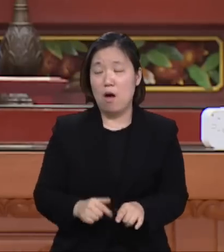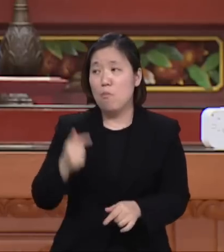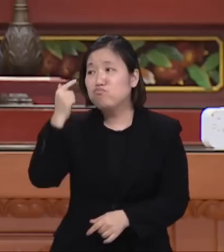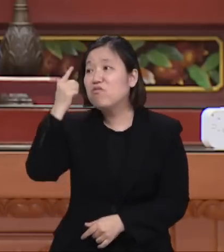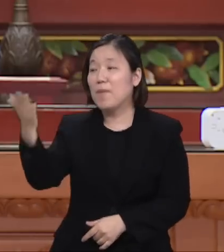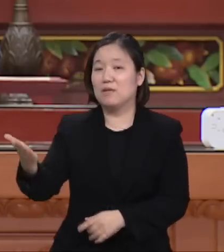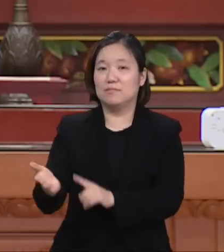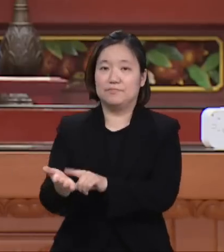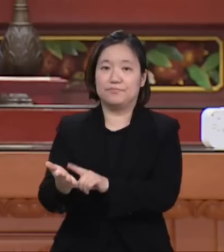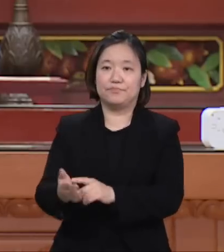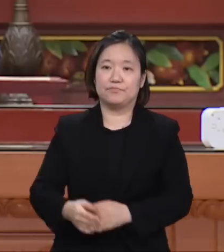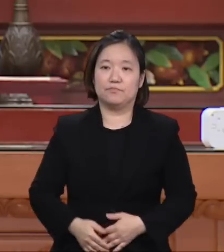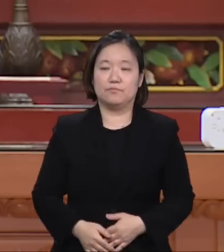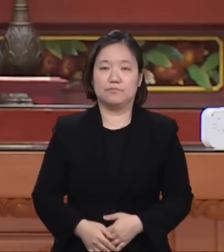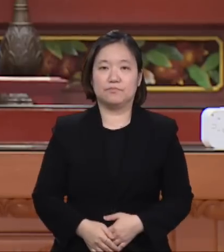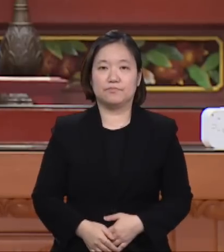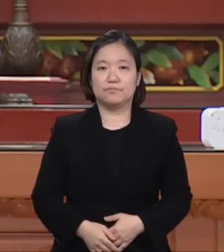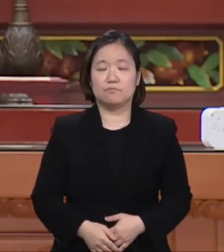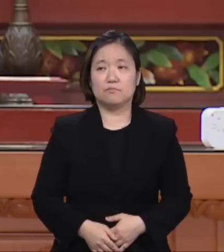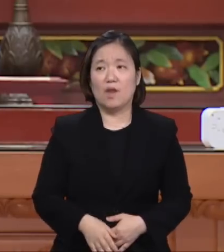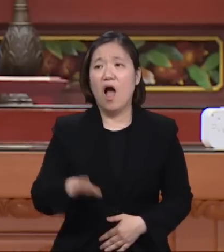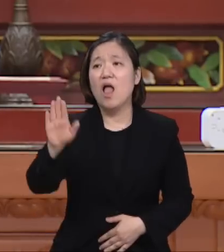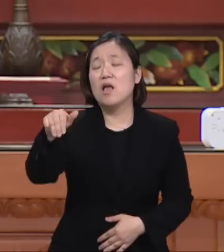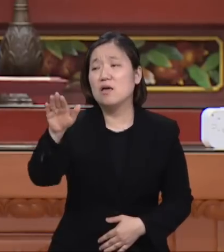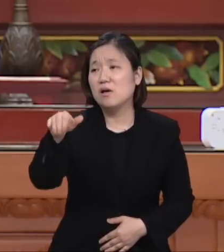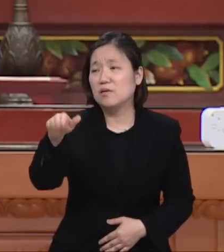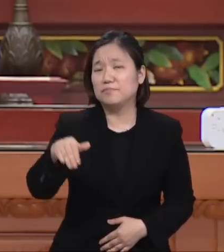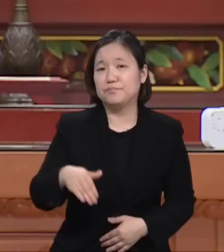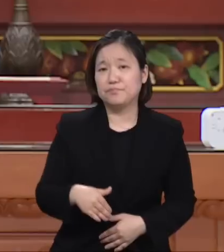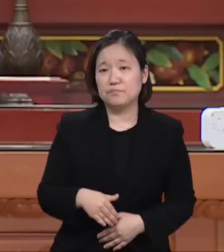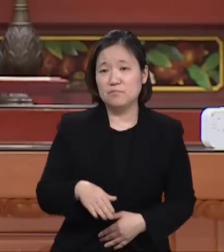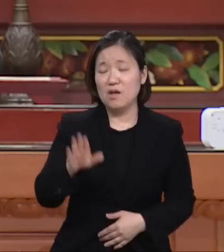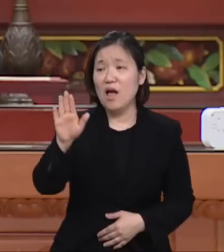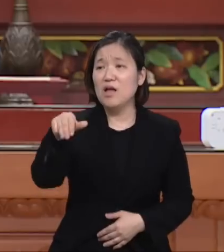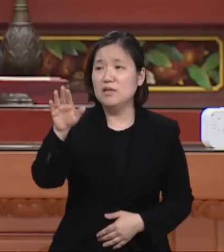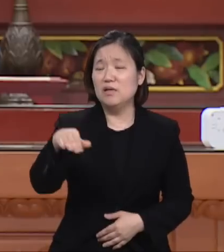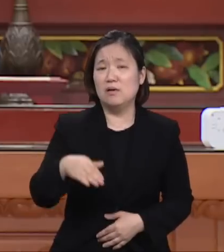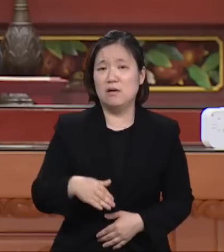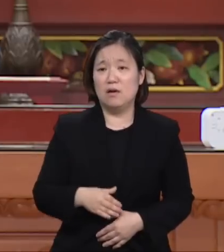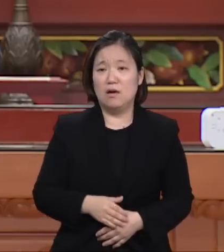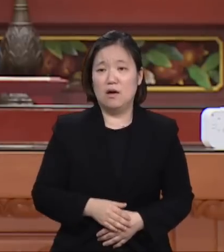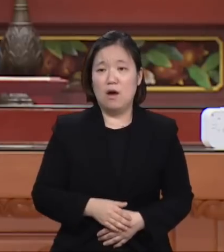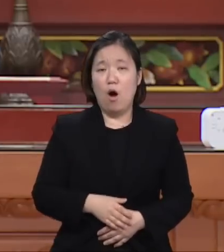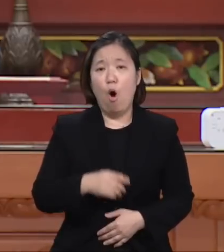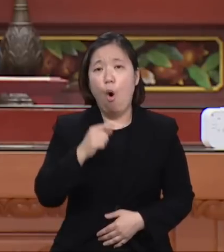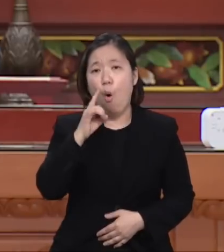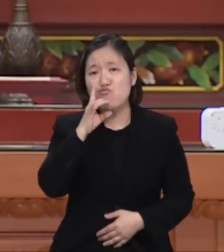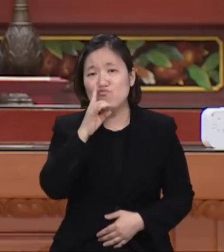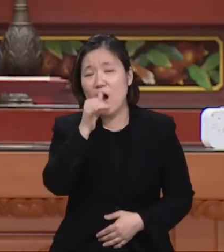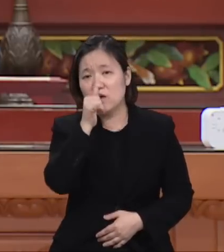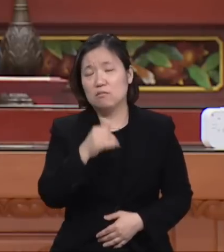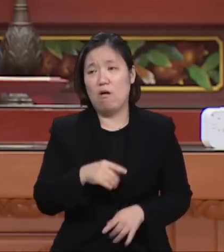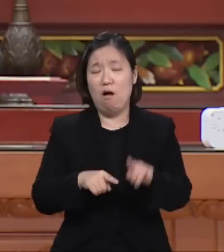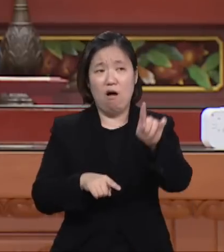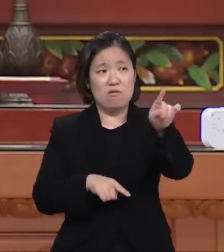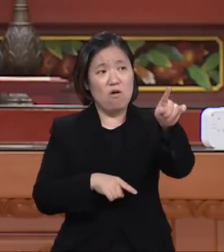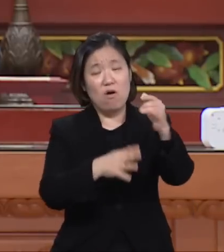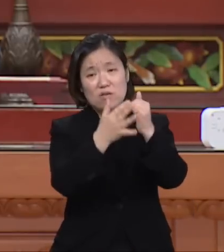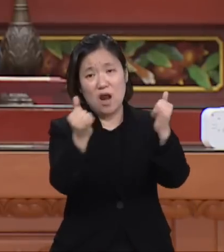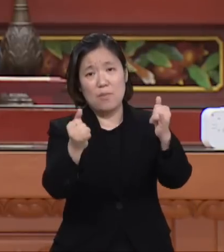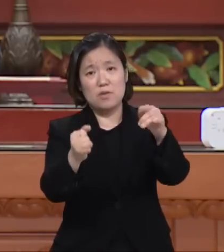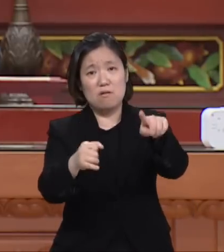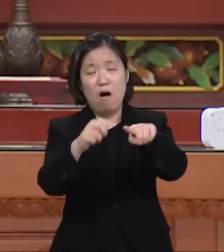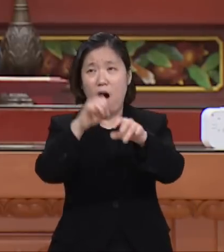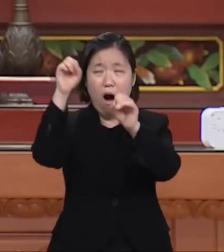물어봤대요 사장님 사장님 저승사자님 저 사람들은 왜 저렇게 벼락을